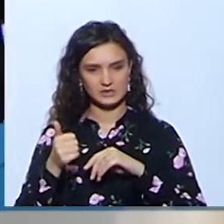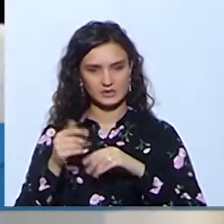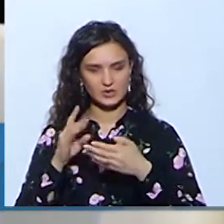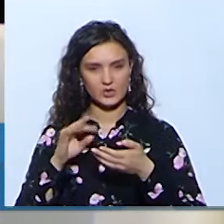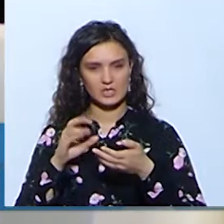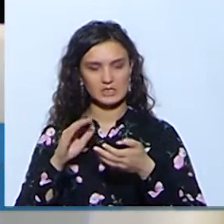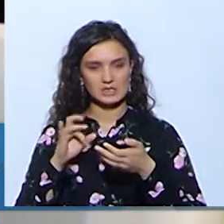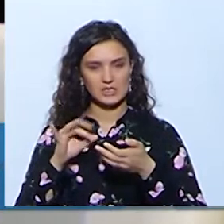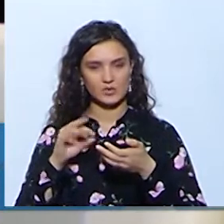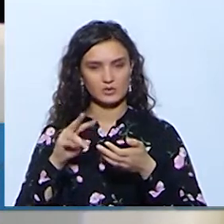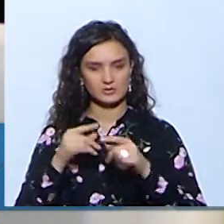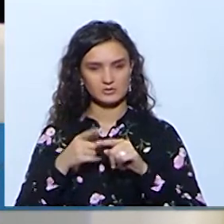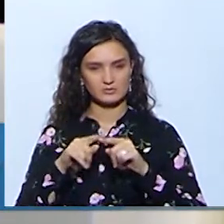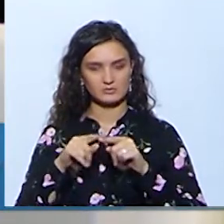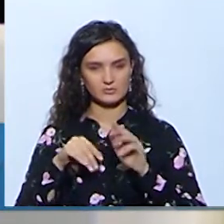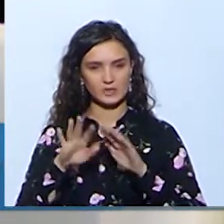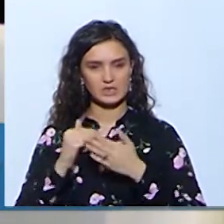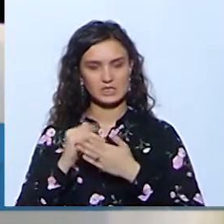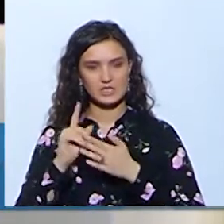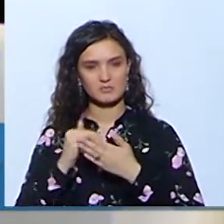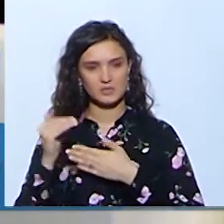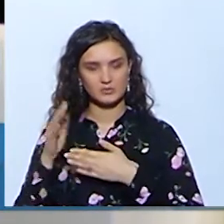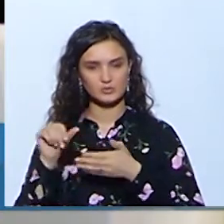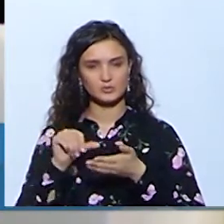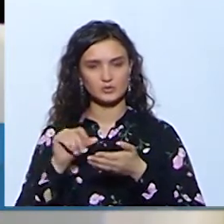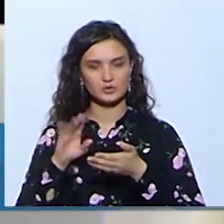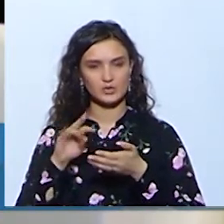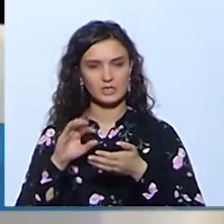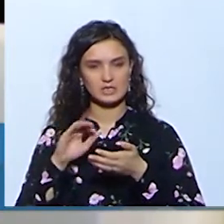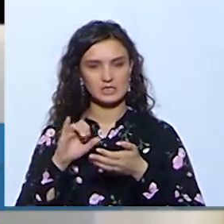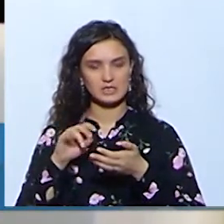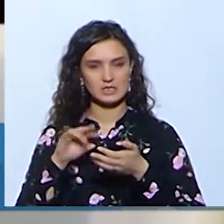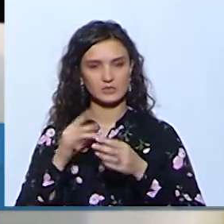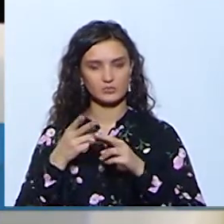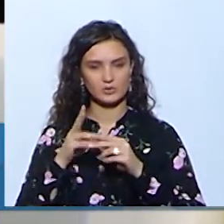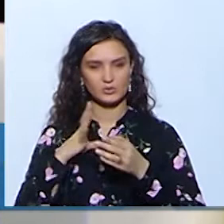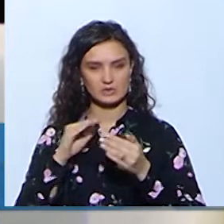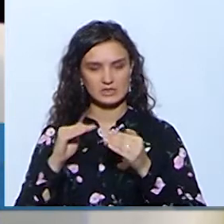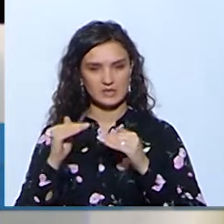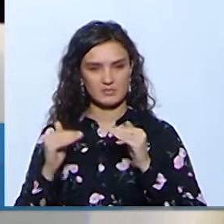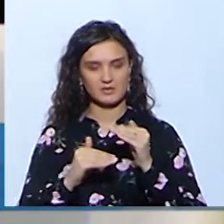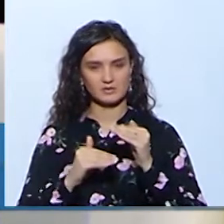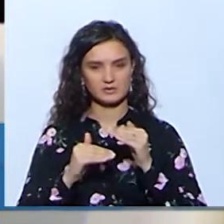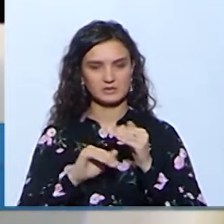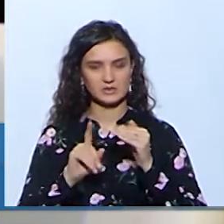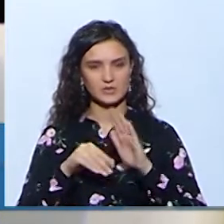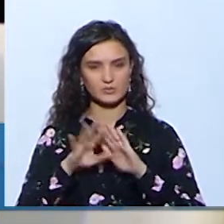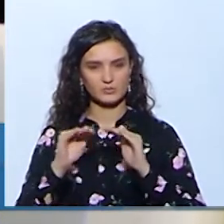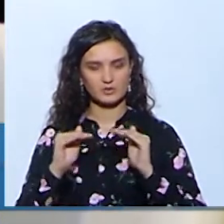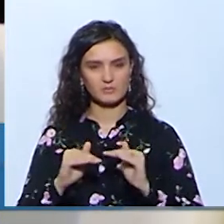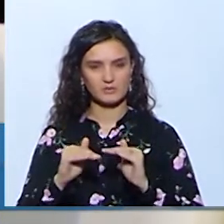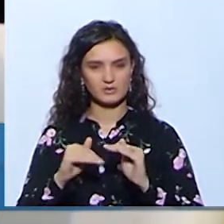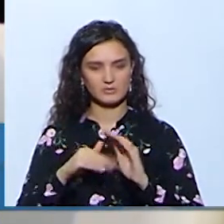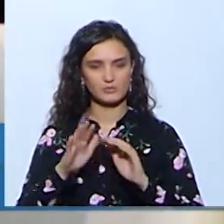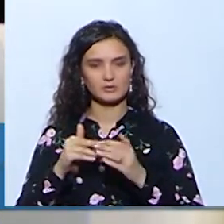მაღალი სიმკვრივის, რომელიც რაც უფრო მაღალია, მით უკეთესია, ხოლო ცუდი ქოლესტეროლი უნდა იყოს უკიდურესად დაბალი მაჩვენებლის, ანუ რაც უფრო დაბალი,